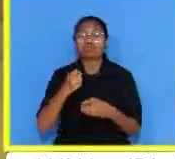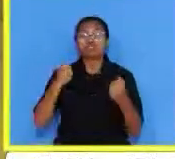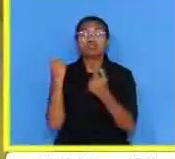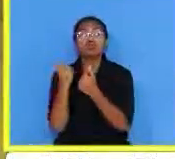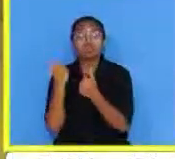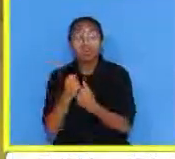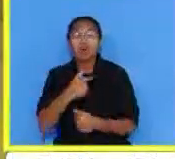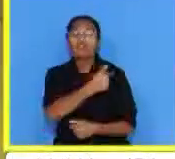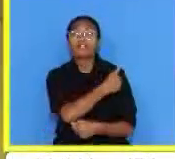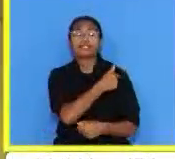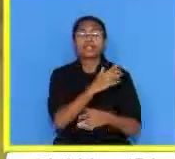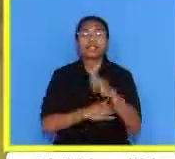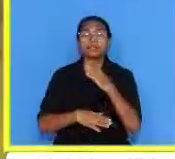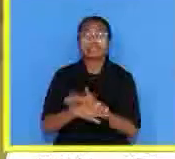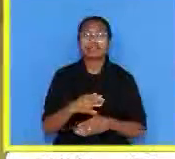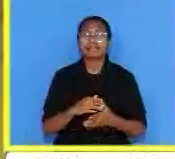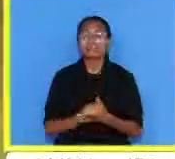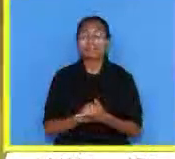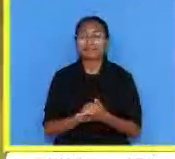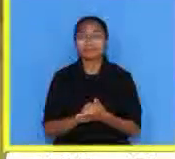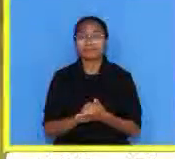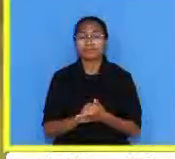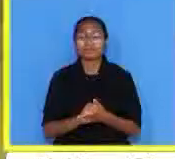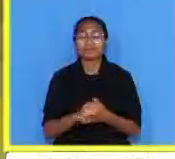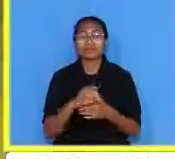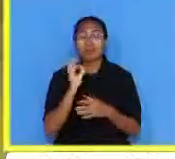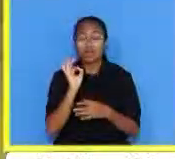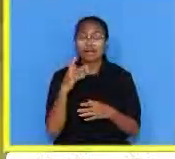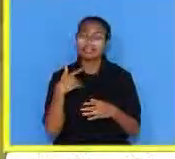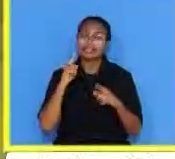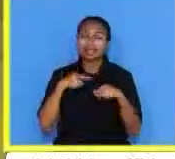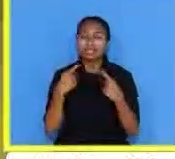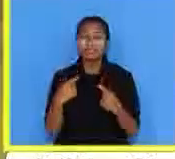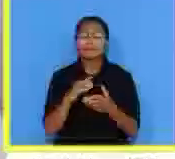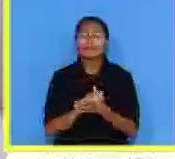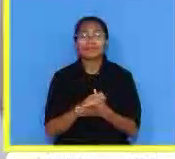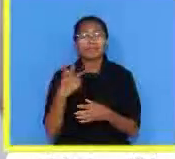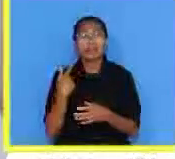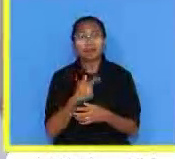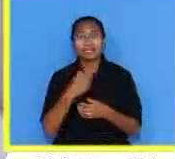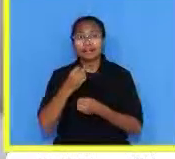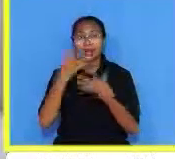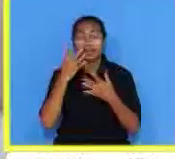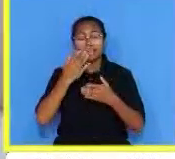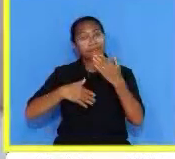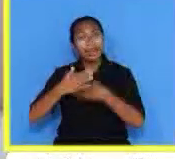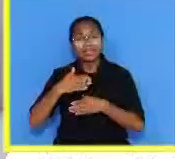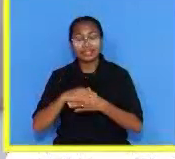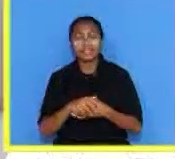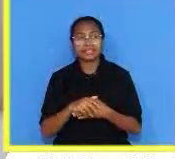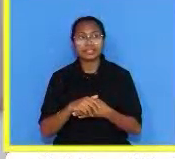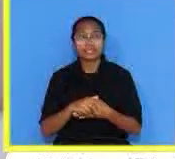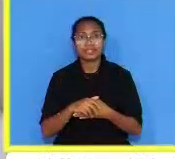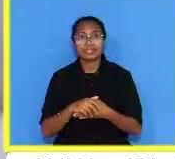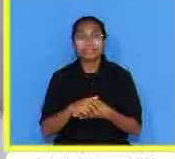untuk bisa tuntas dan juga membentuk herd immunity, Ibu Emma. Jadi kami sampaikan kembali, herd immunity